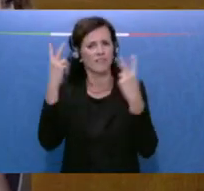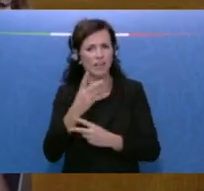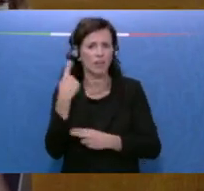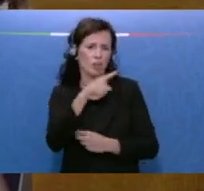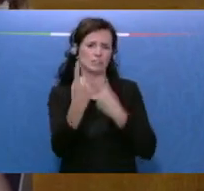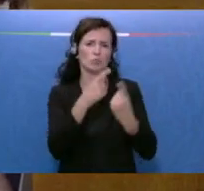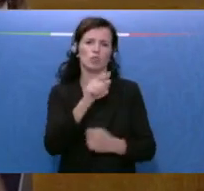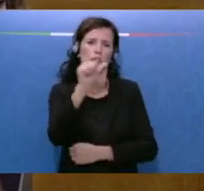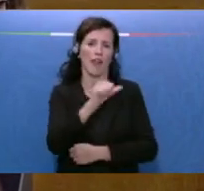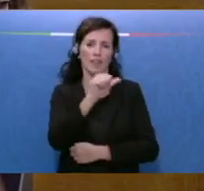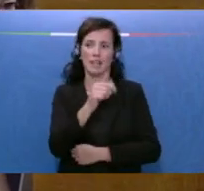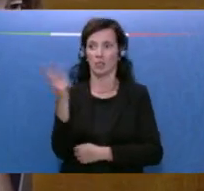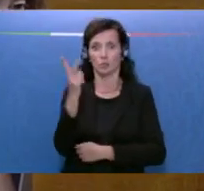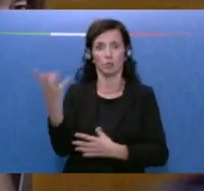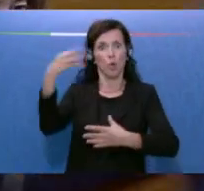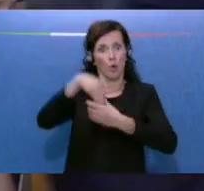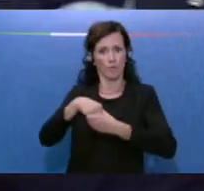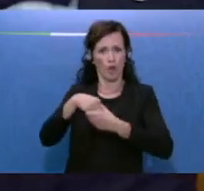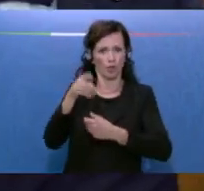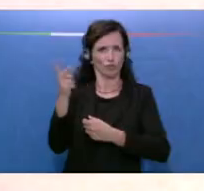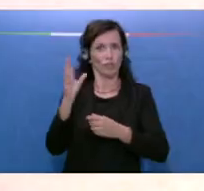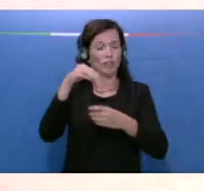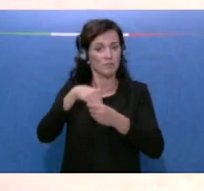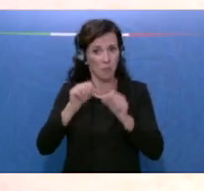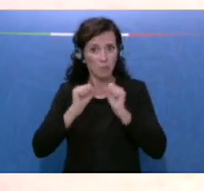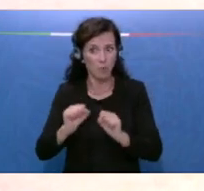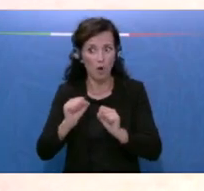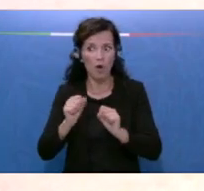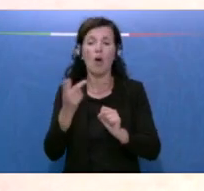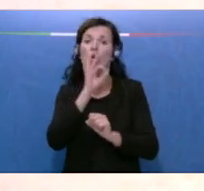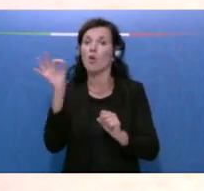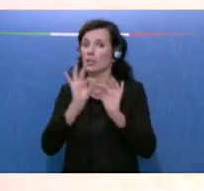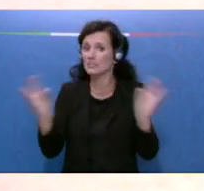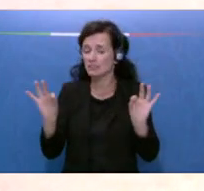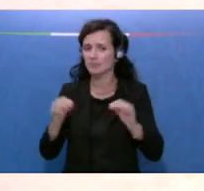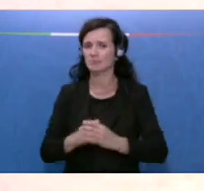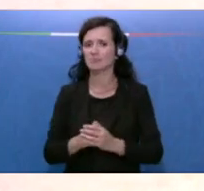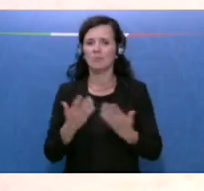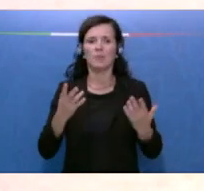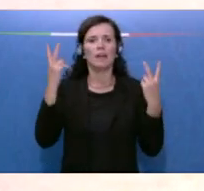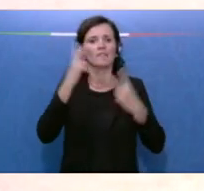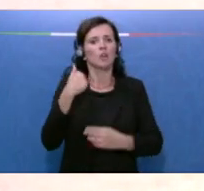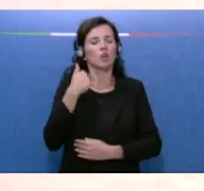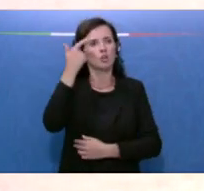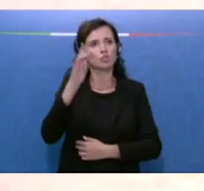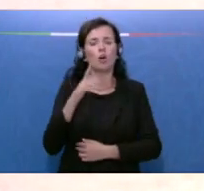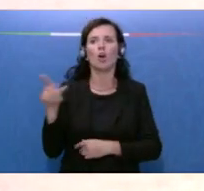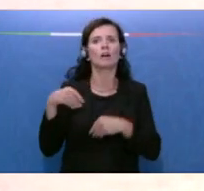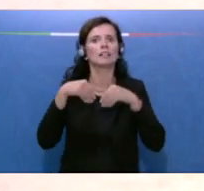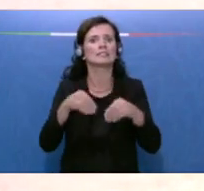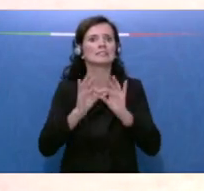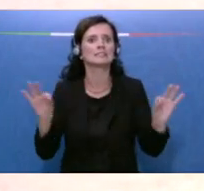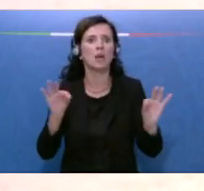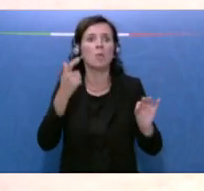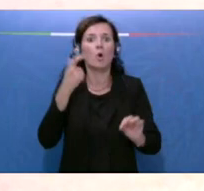di questi due paesi grazie no che sappia io non sono non era dovuta a motivi specifici o è